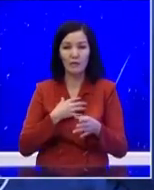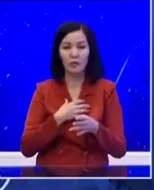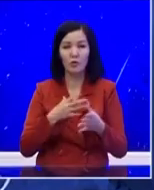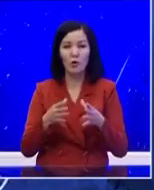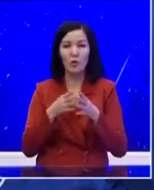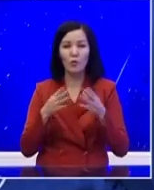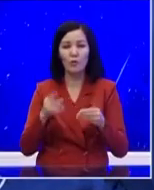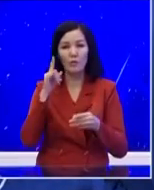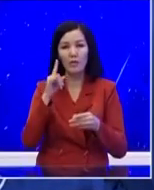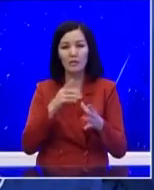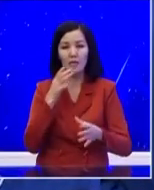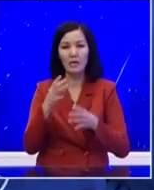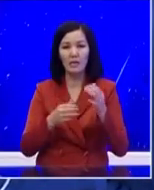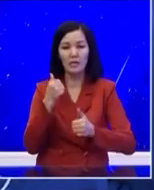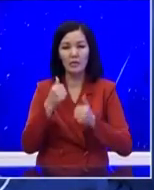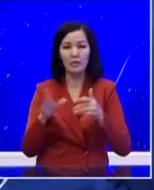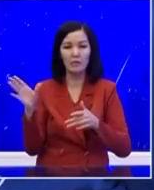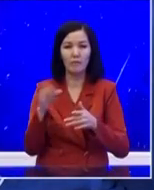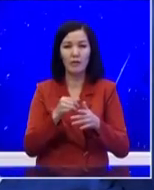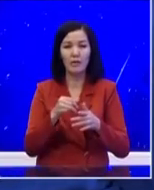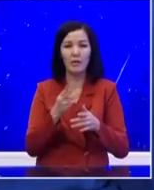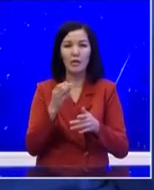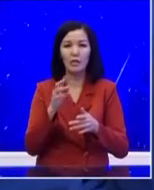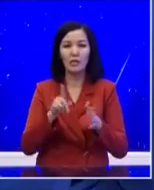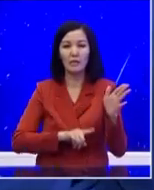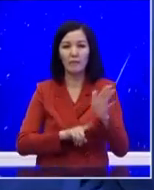жоспарланған Қазақстан және халықаралық жарыстардың барлығы шілде айынан